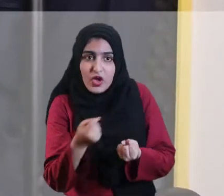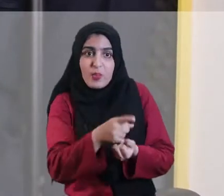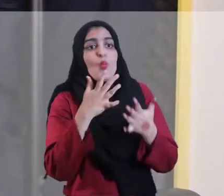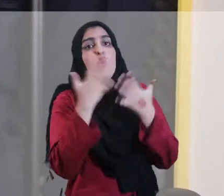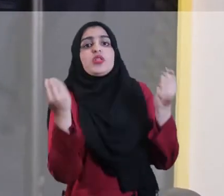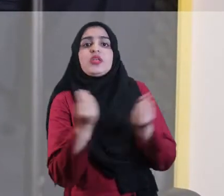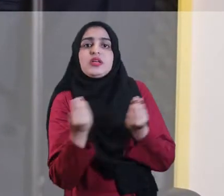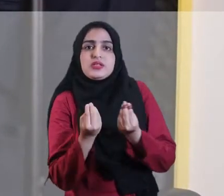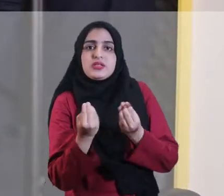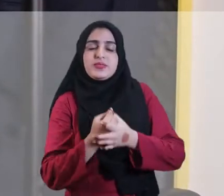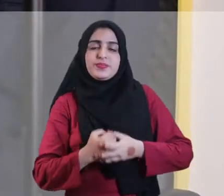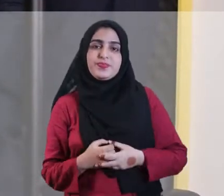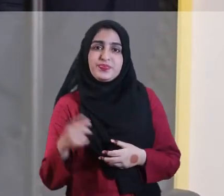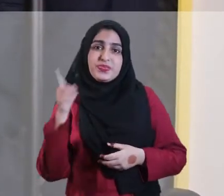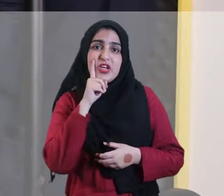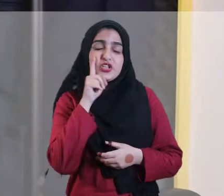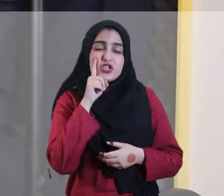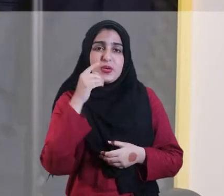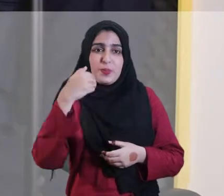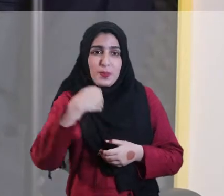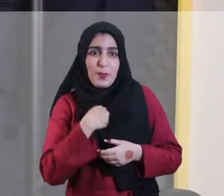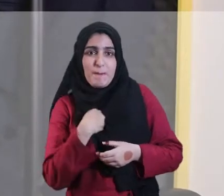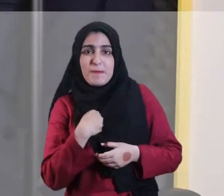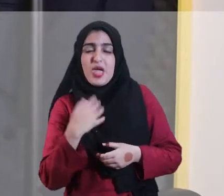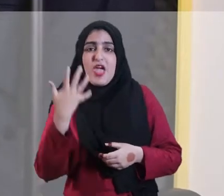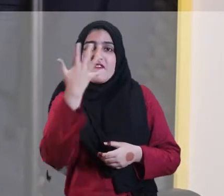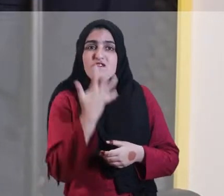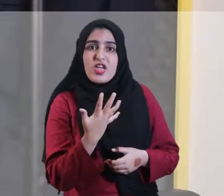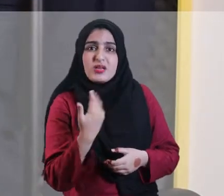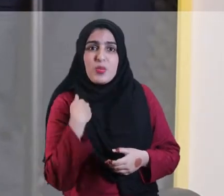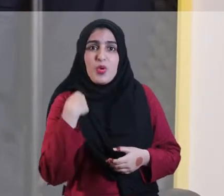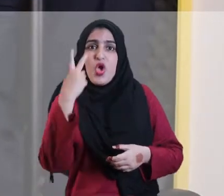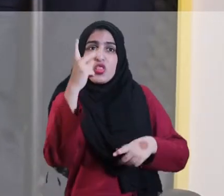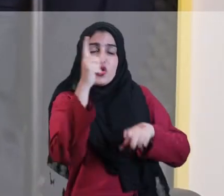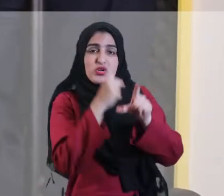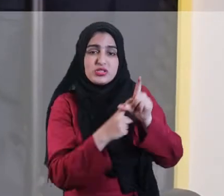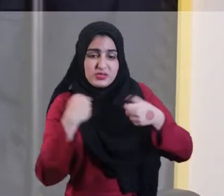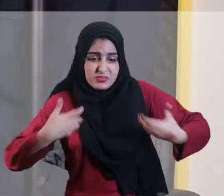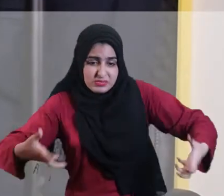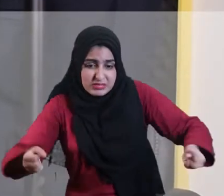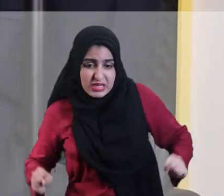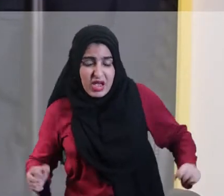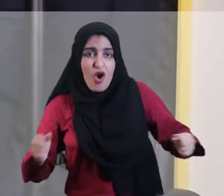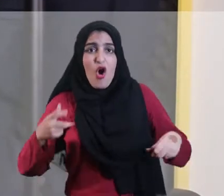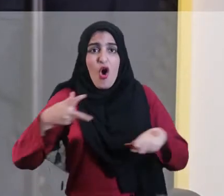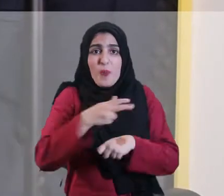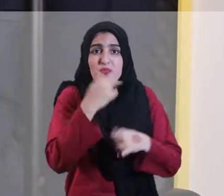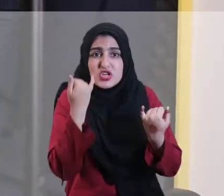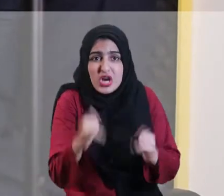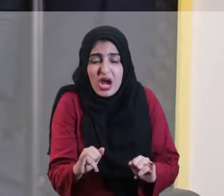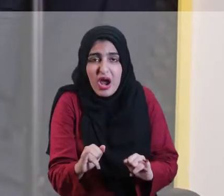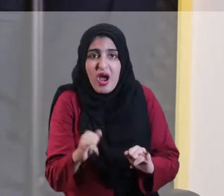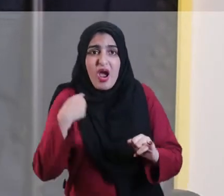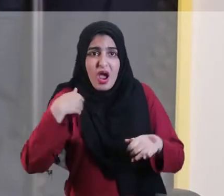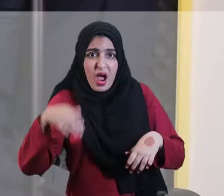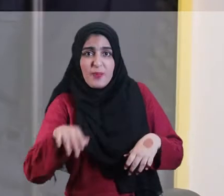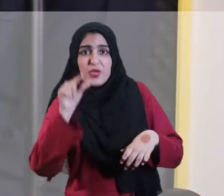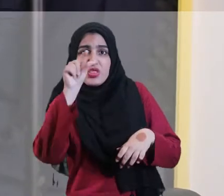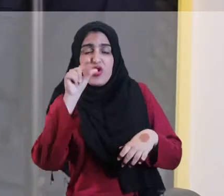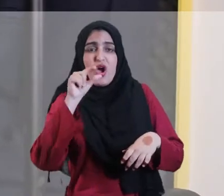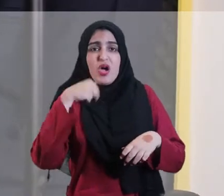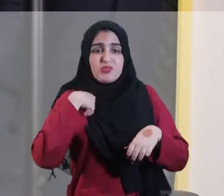मेघवाल मेरा फोन खराब हो गया